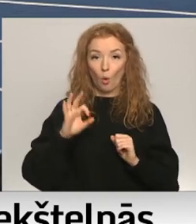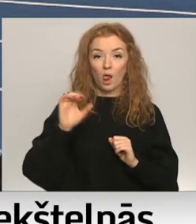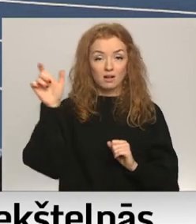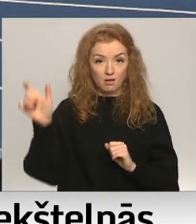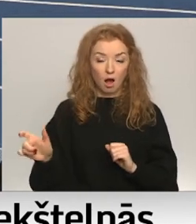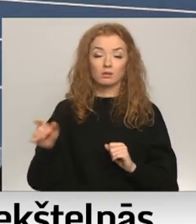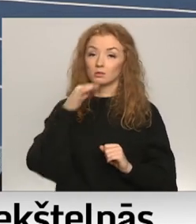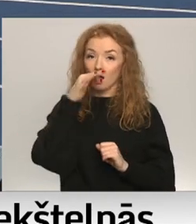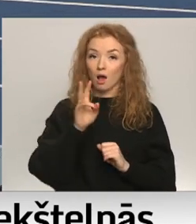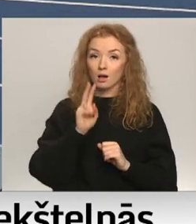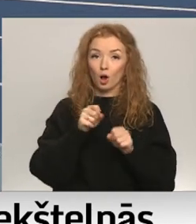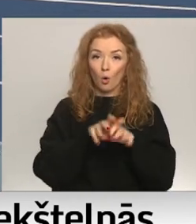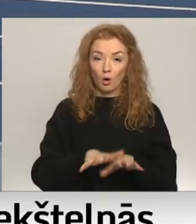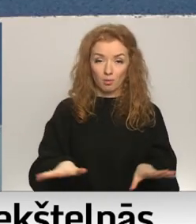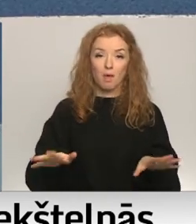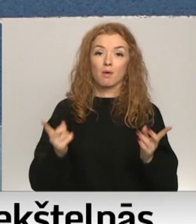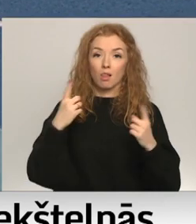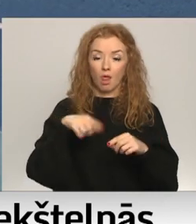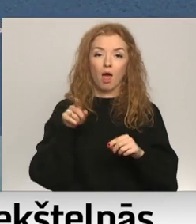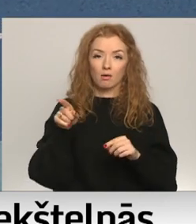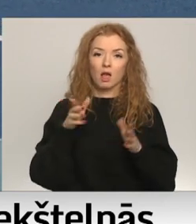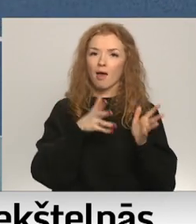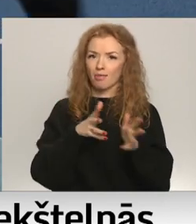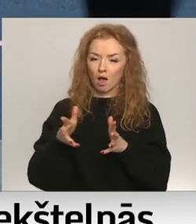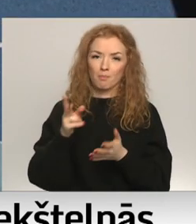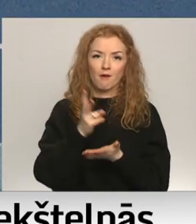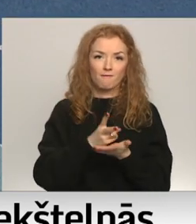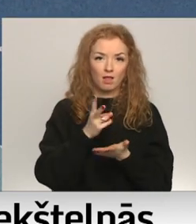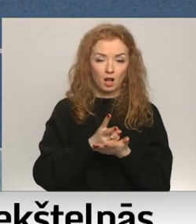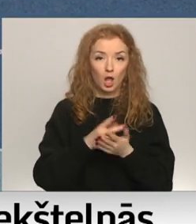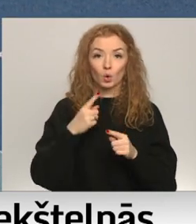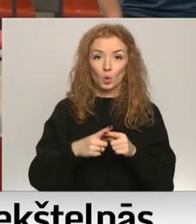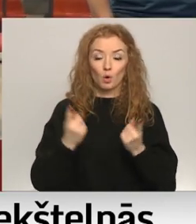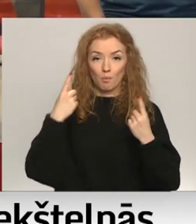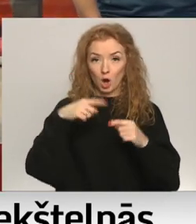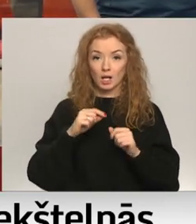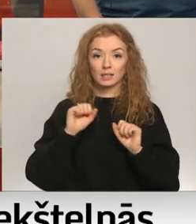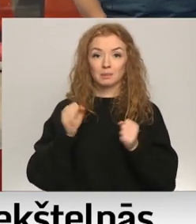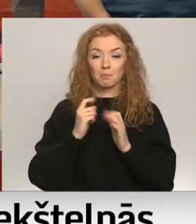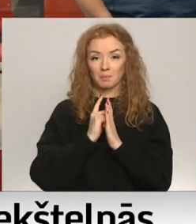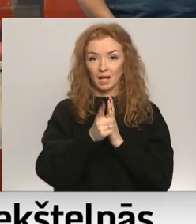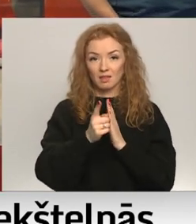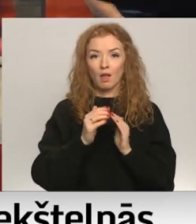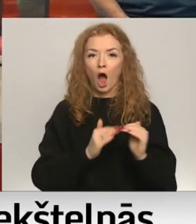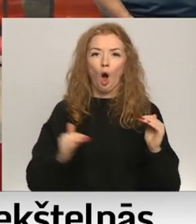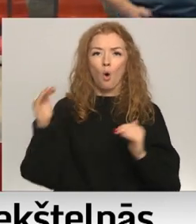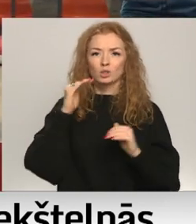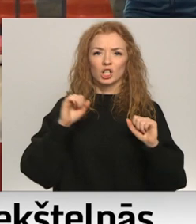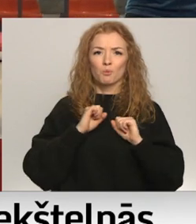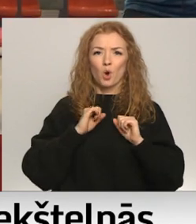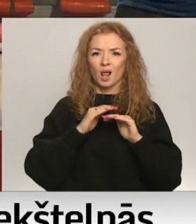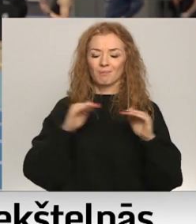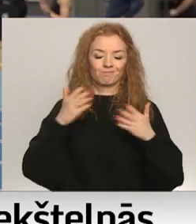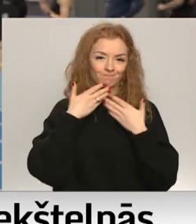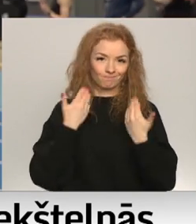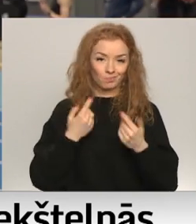Olijārs atzīmē, ka pandēmija stingri ietekmēja vieglatlētiku un vismaz pagaidām sprintā nav augsta mēroga sportisti.